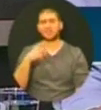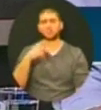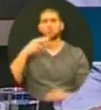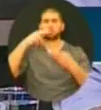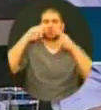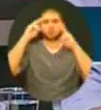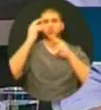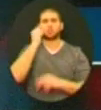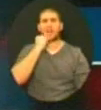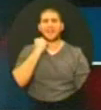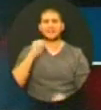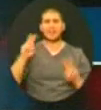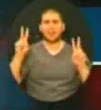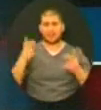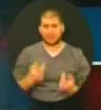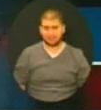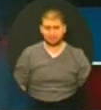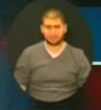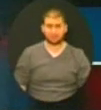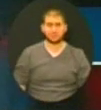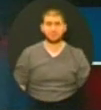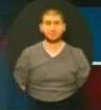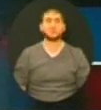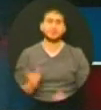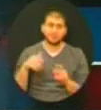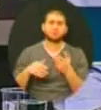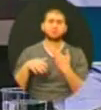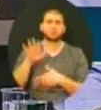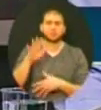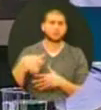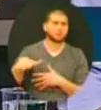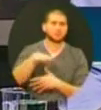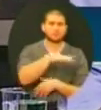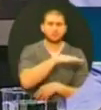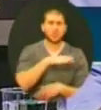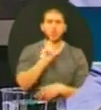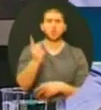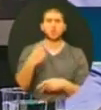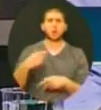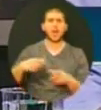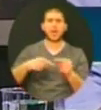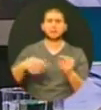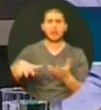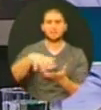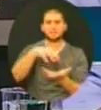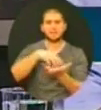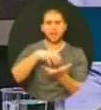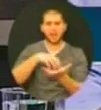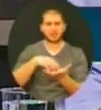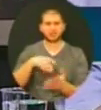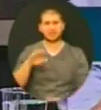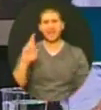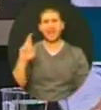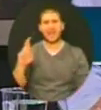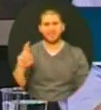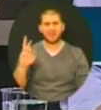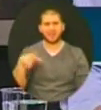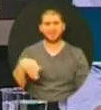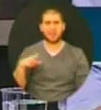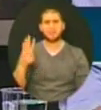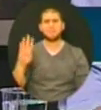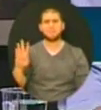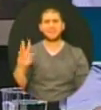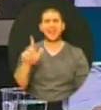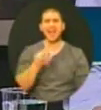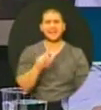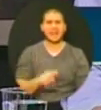האיסלאמי. כן. חמאס, ג'יהאד האיסלאמי קצת, ובעיקר ממש לאורך כל הרצועה, מרכז הרצועה, נוסירת, רפיח, גם בתלהיה